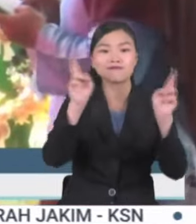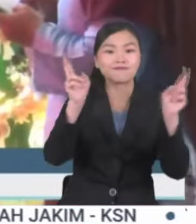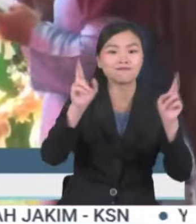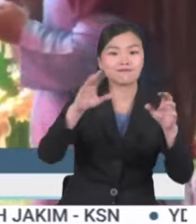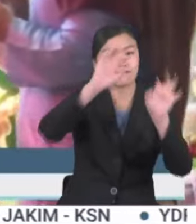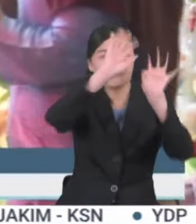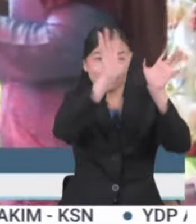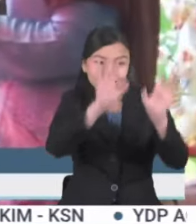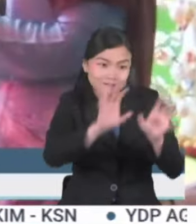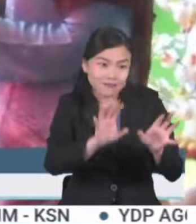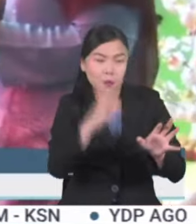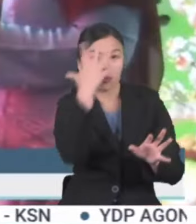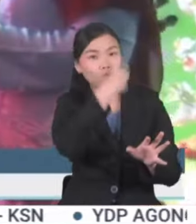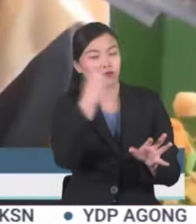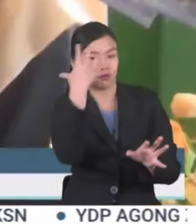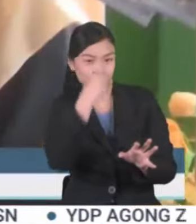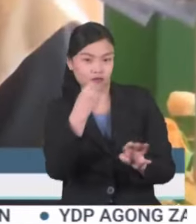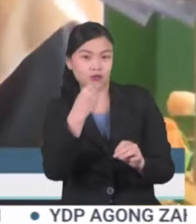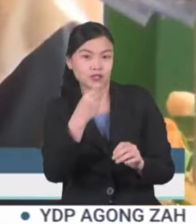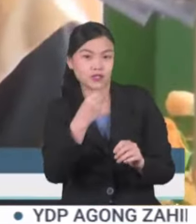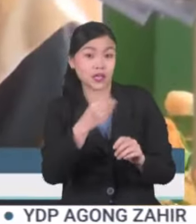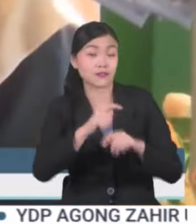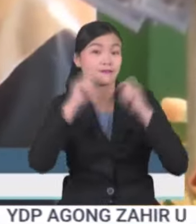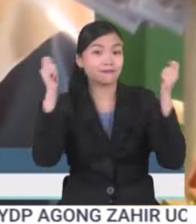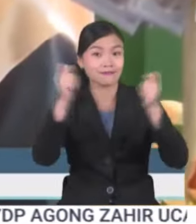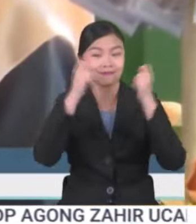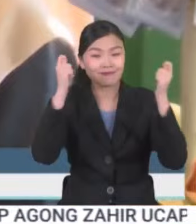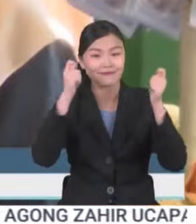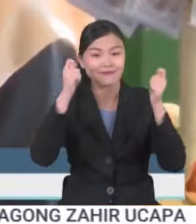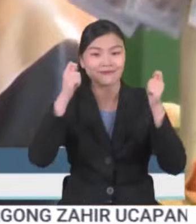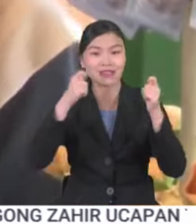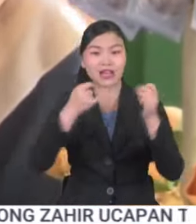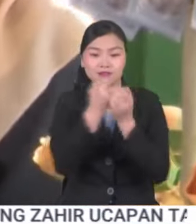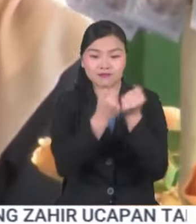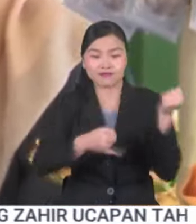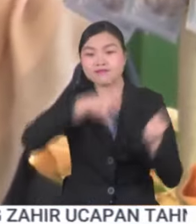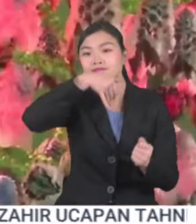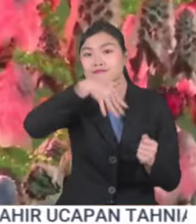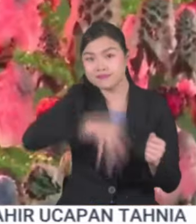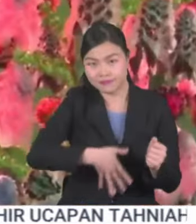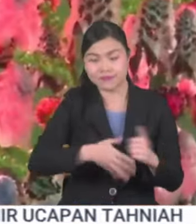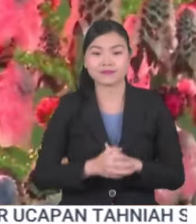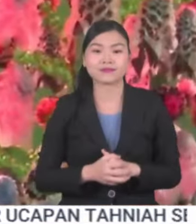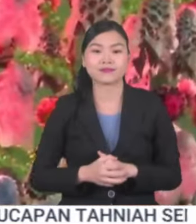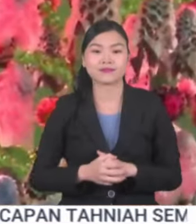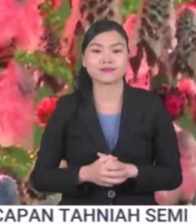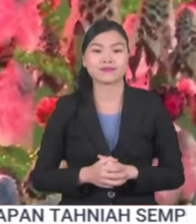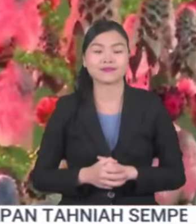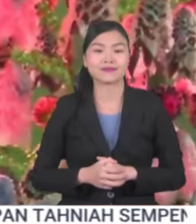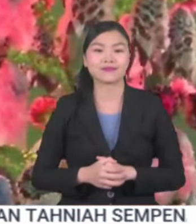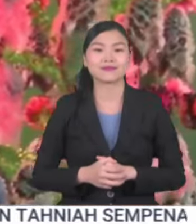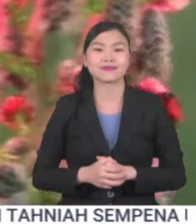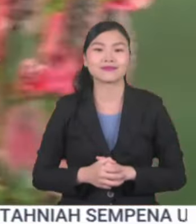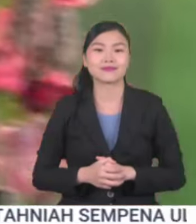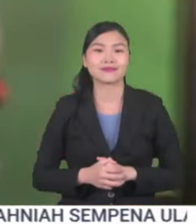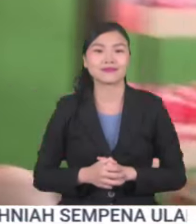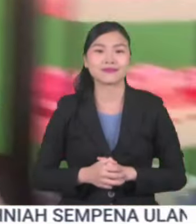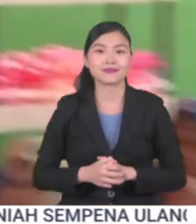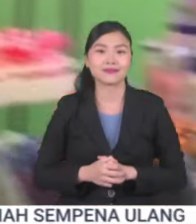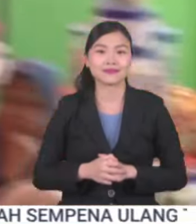batu 17 Sandakan ini untuk sama-sama meraikan hari kebesaran Nabi Muhammad kita ya S jikri untuk